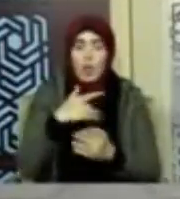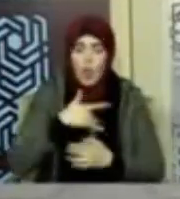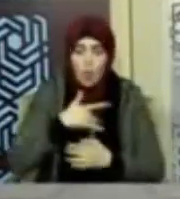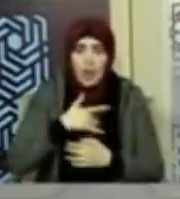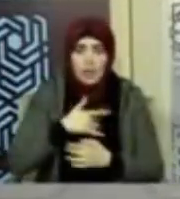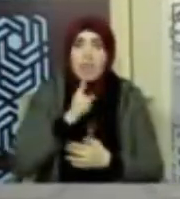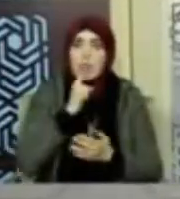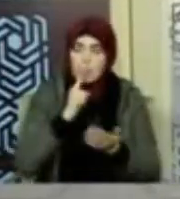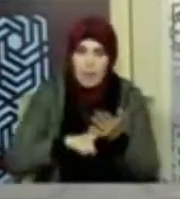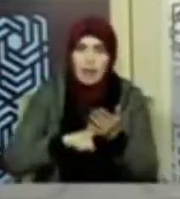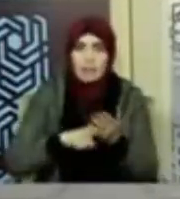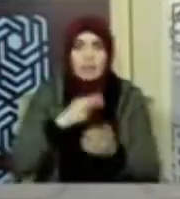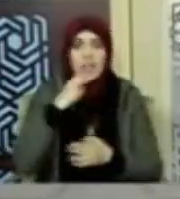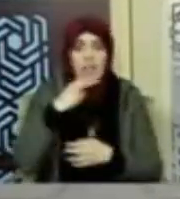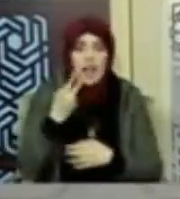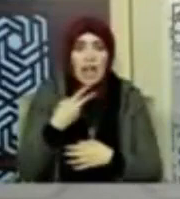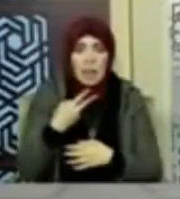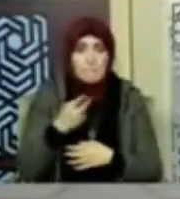فصدقه الله.